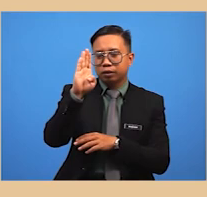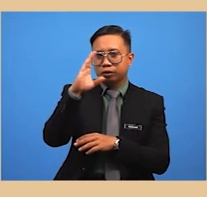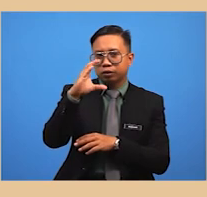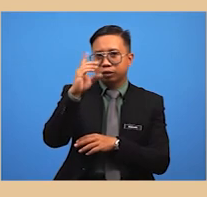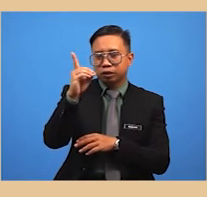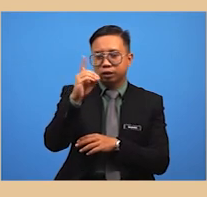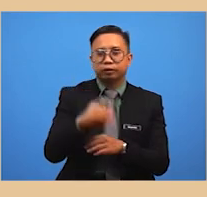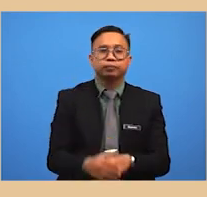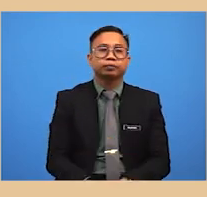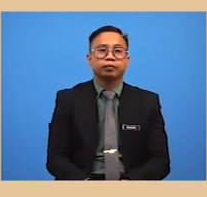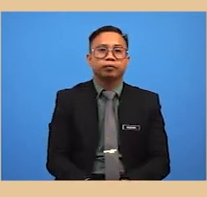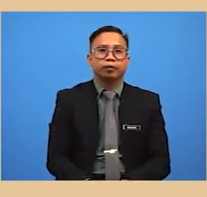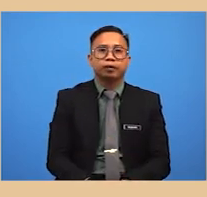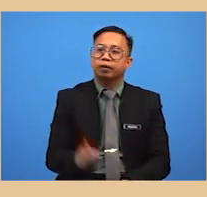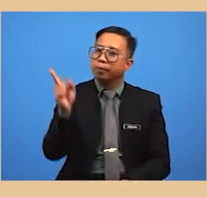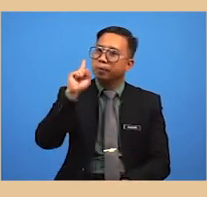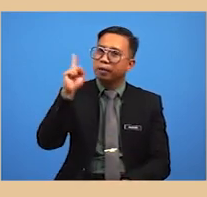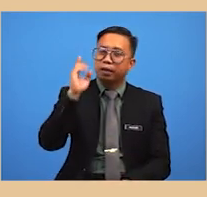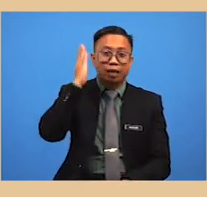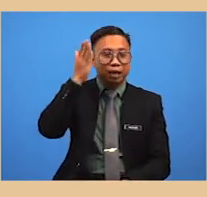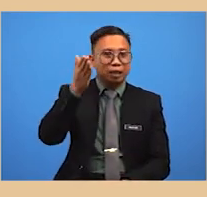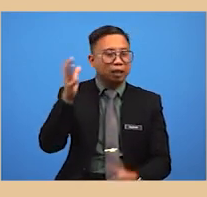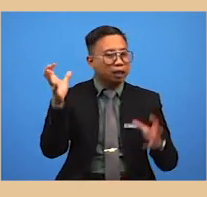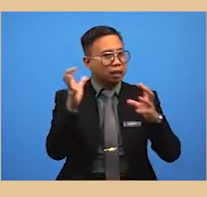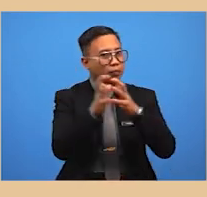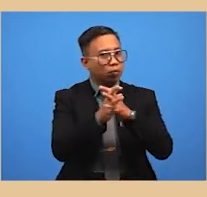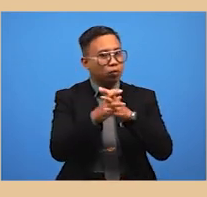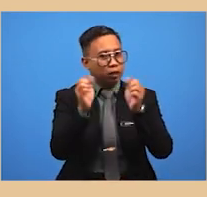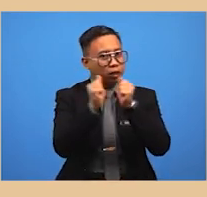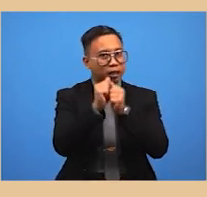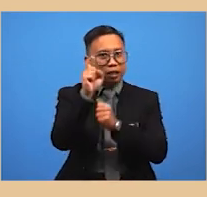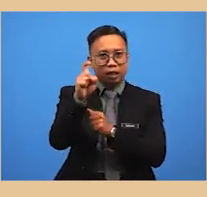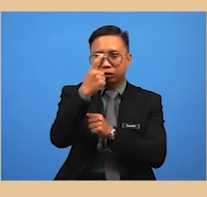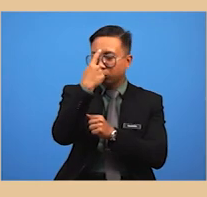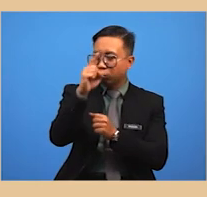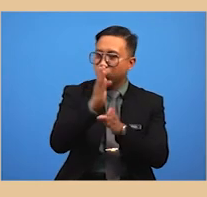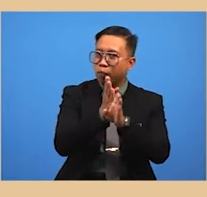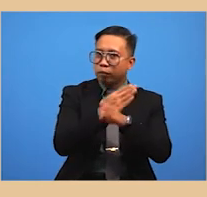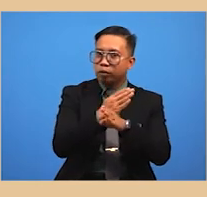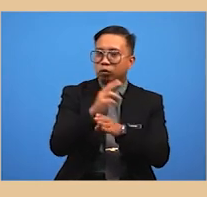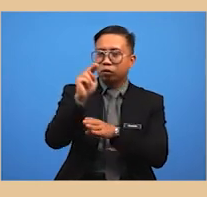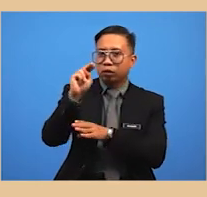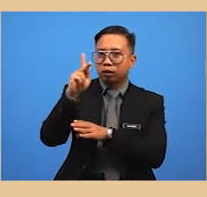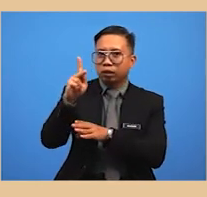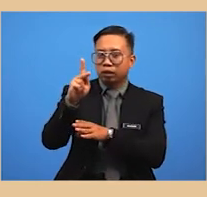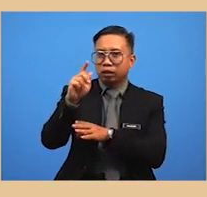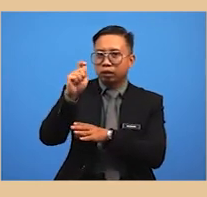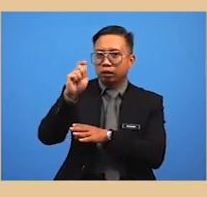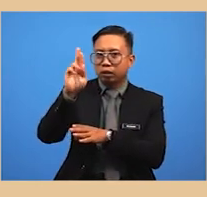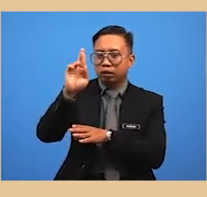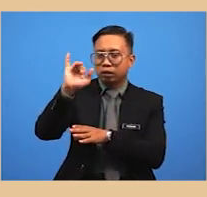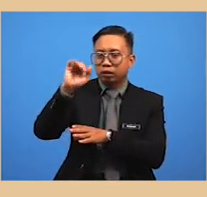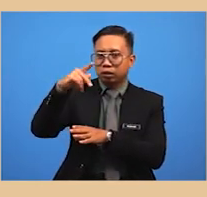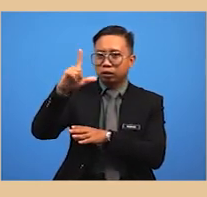C dan D, yang manakah akan bergabung dengan X untuk membentuk nukleus